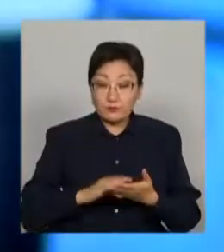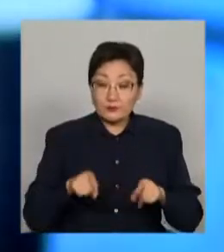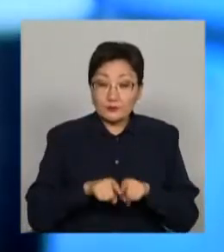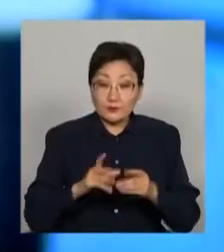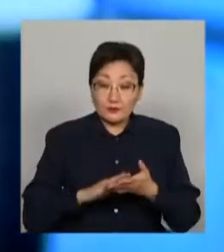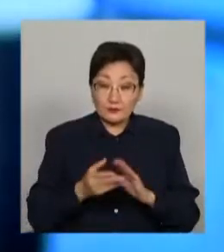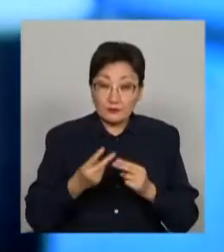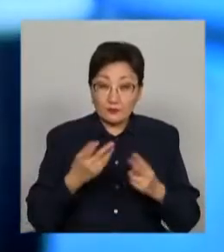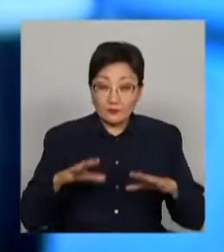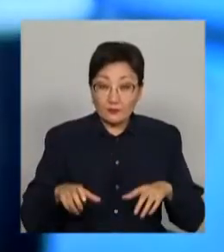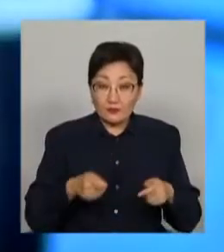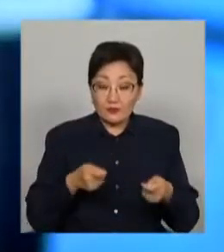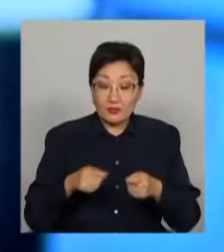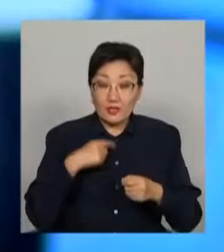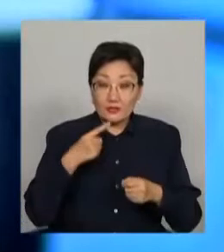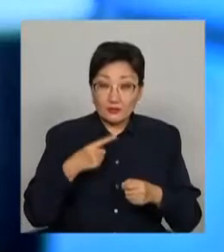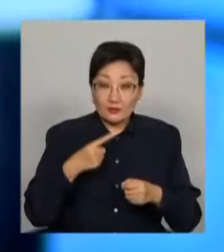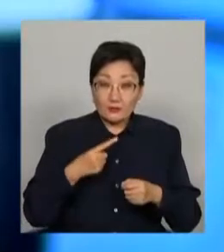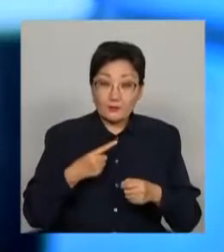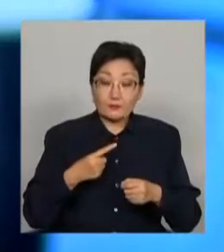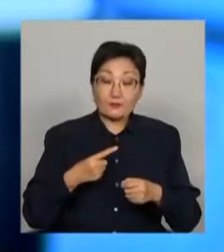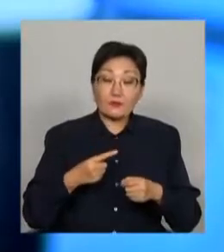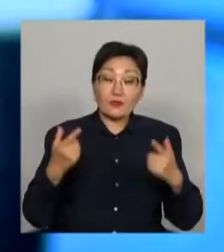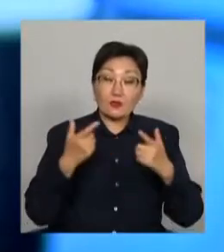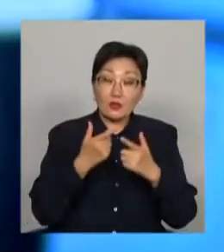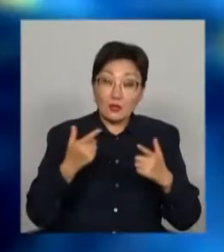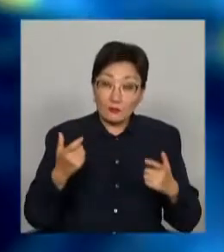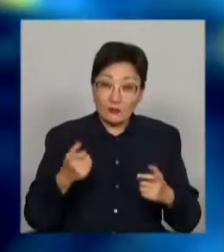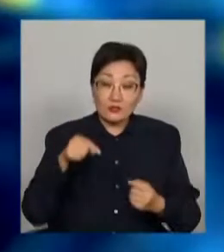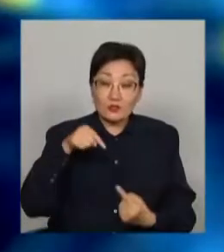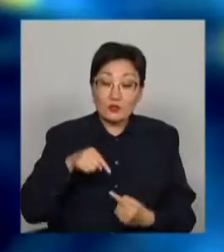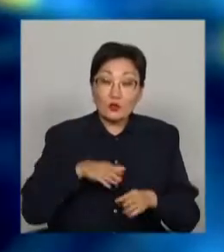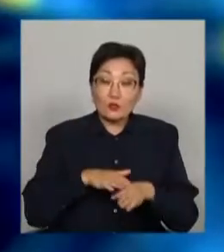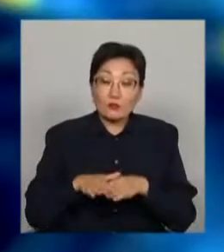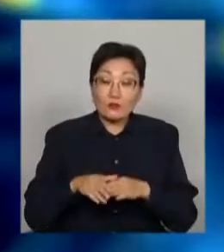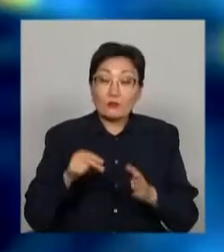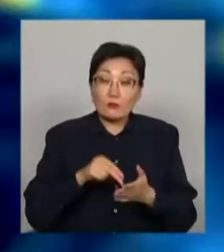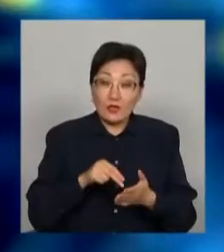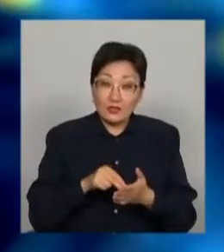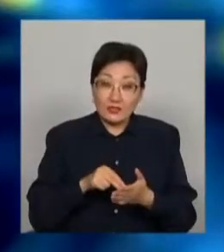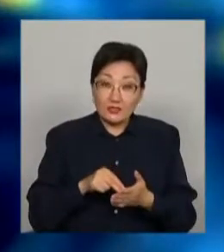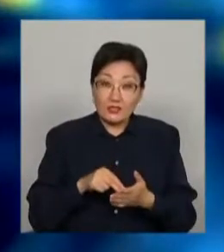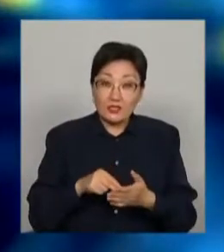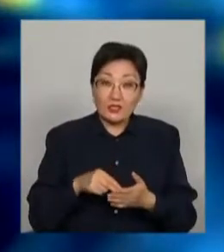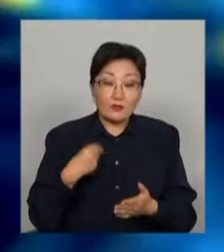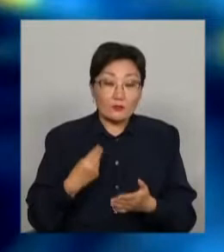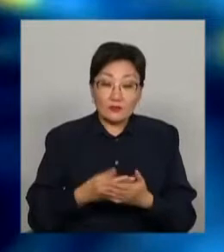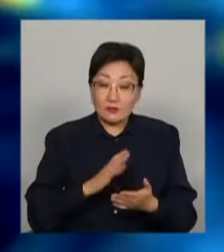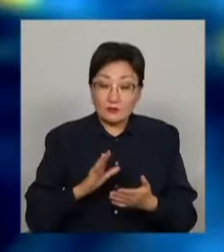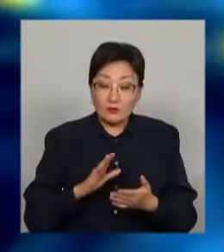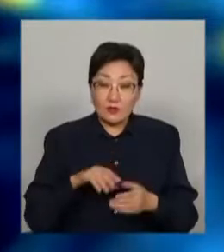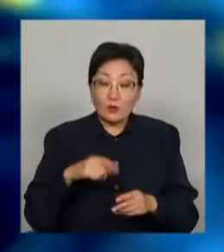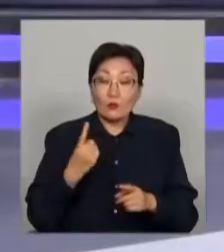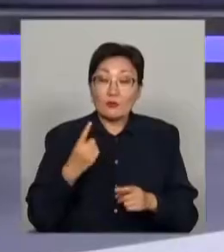осы президентіңіз айта кеткен осы ақпаратымен толықтай осы бағаны ұстап қалу бірінші міндет болып